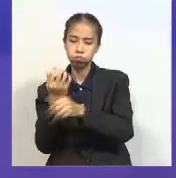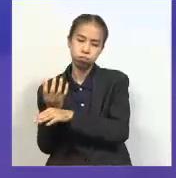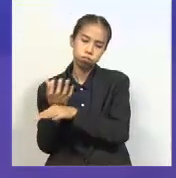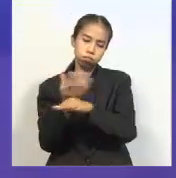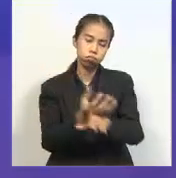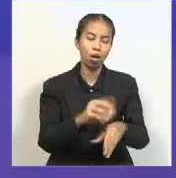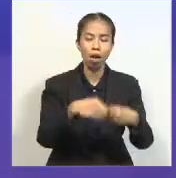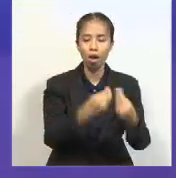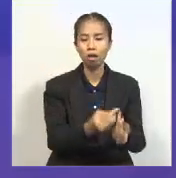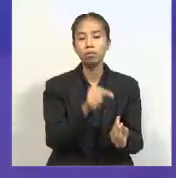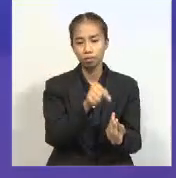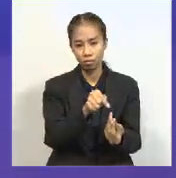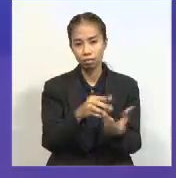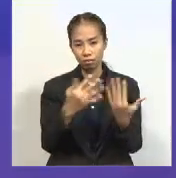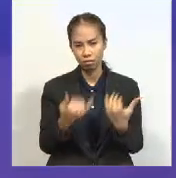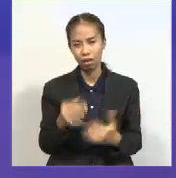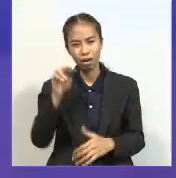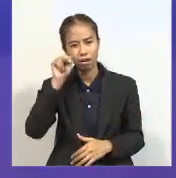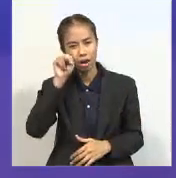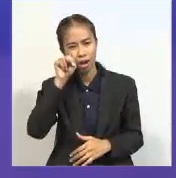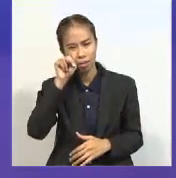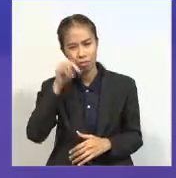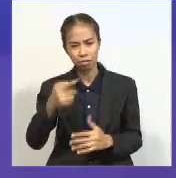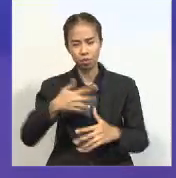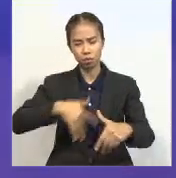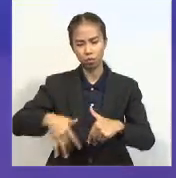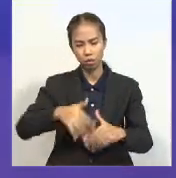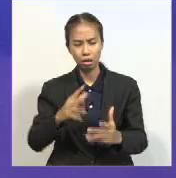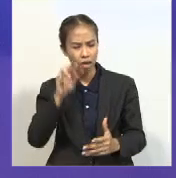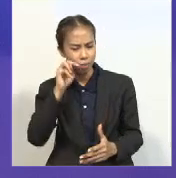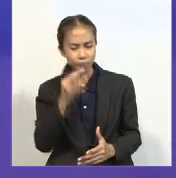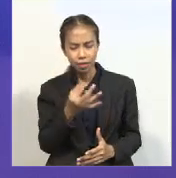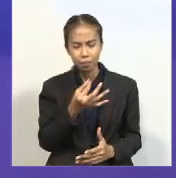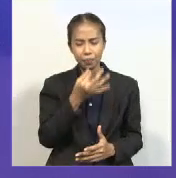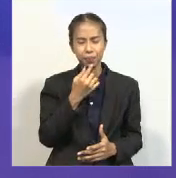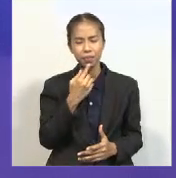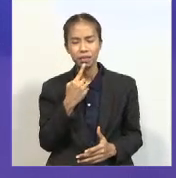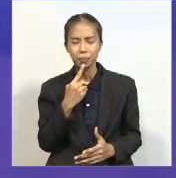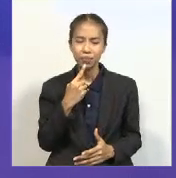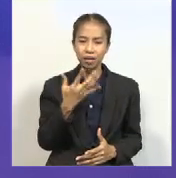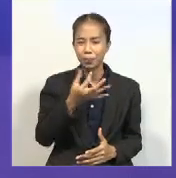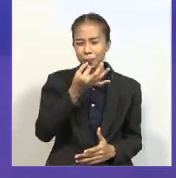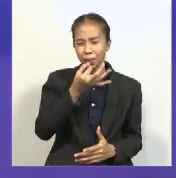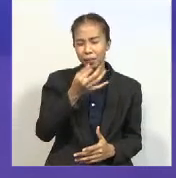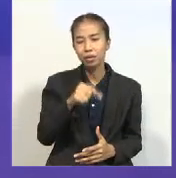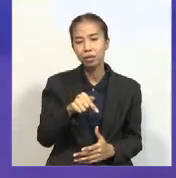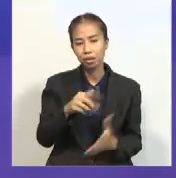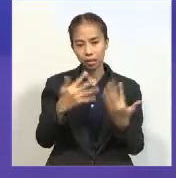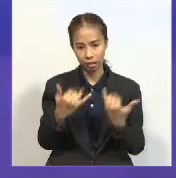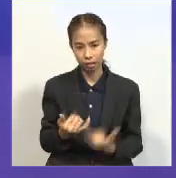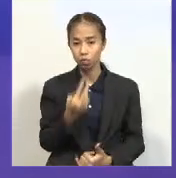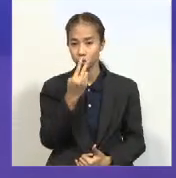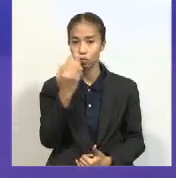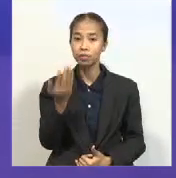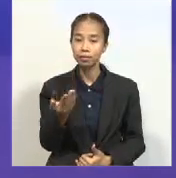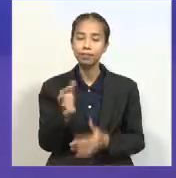และที่อำเภอพระยืนและรสชาติของน้ำที่ปล่อยให้ประชาชนได้ใช้ตอนนี้ก็ปรากฏว่ามีรสเค็มค่ะเดี๋ยวไปฟังคำชี้